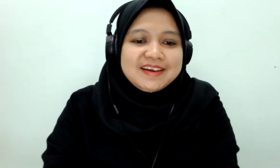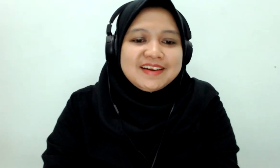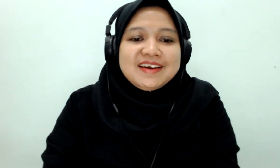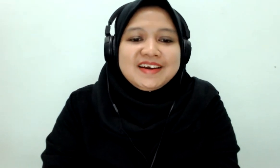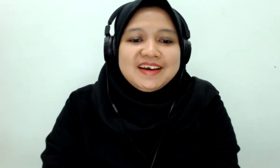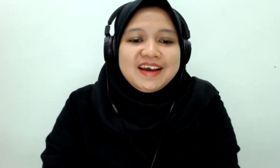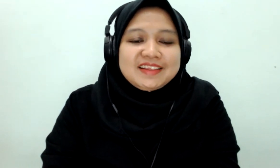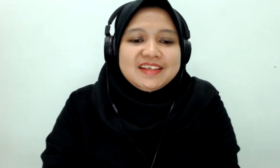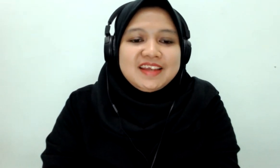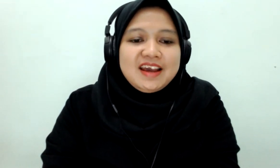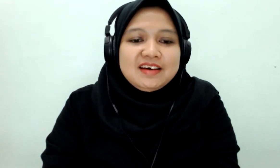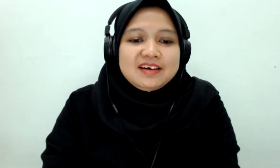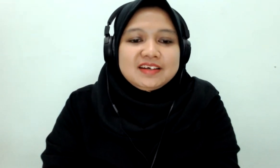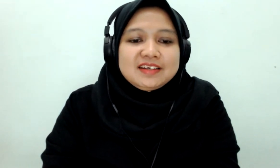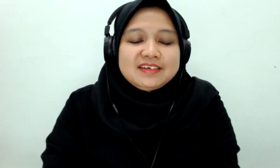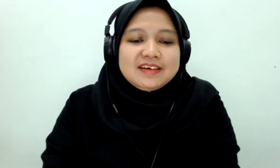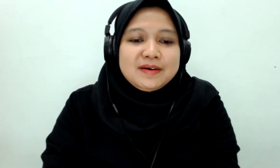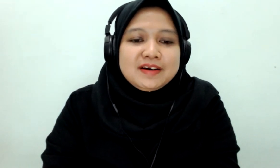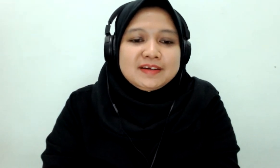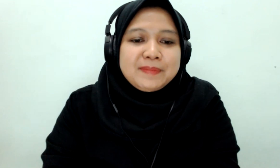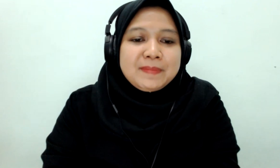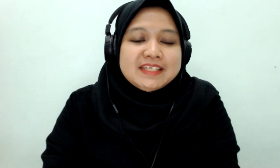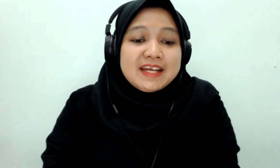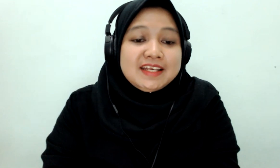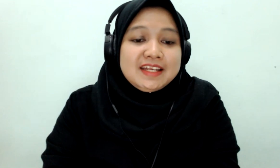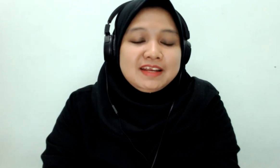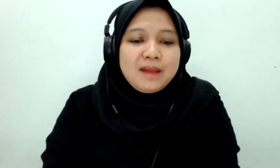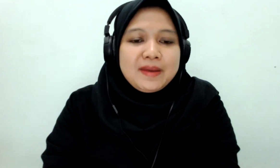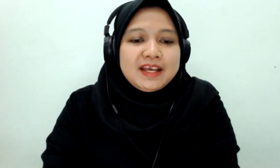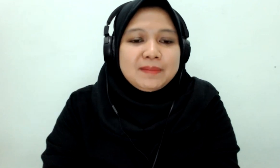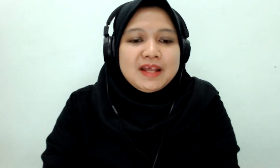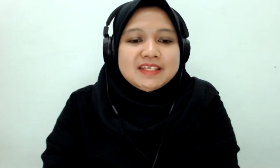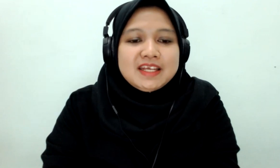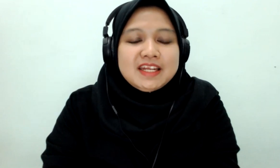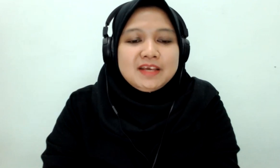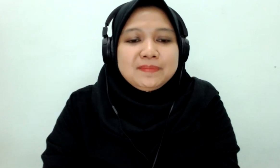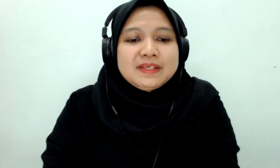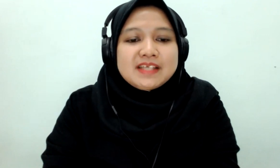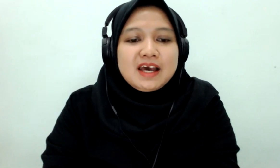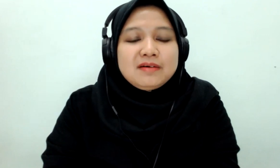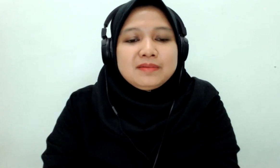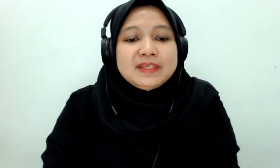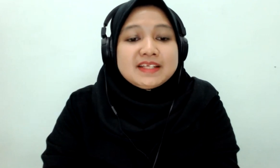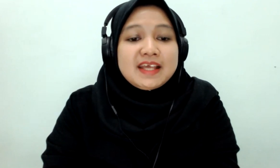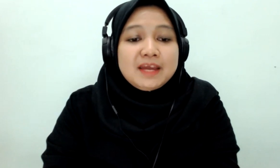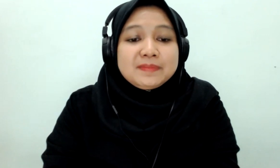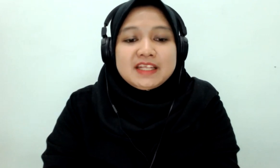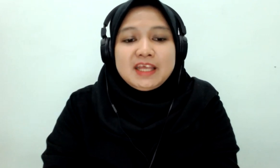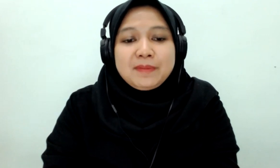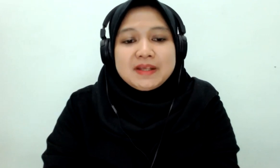terus belajar artinya pembelajaran ini apa yang kita pelajari ini bisa